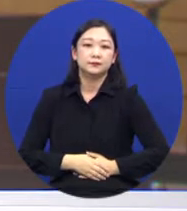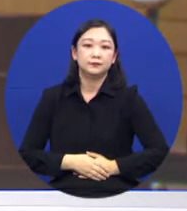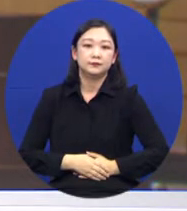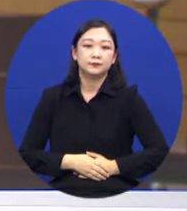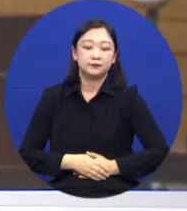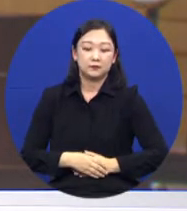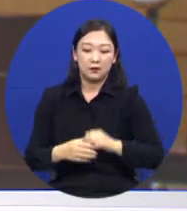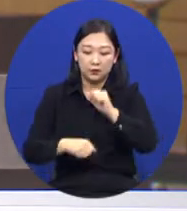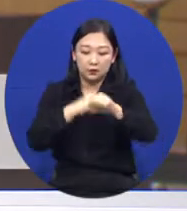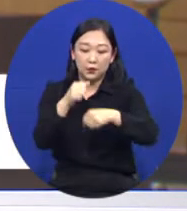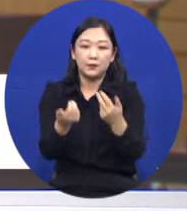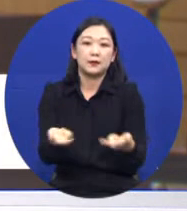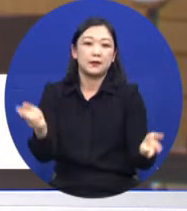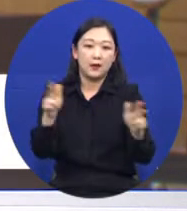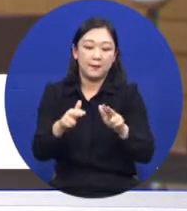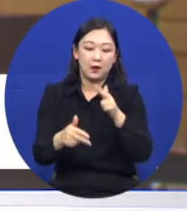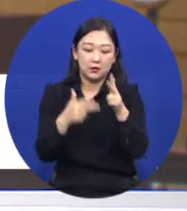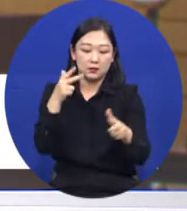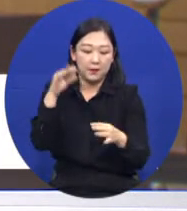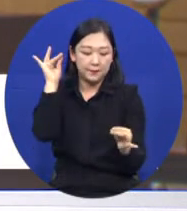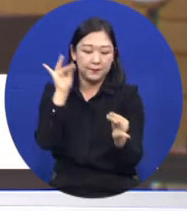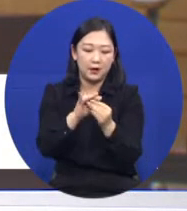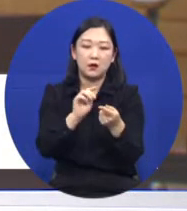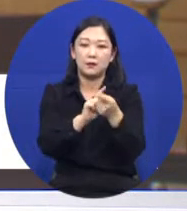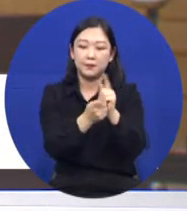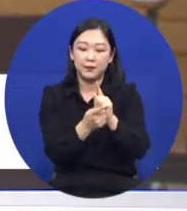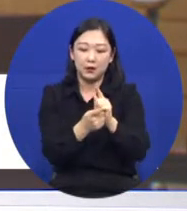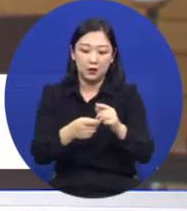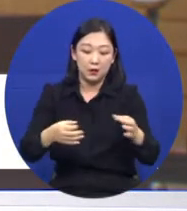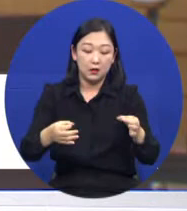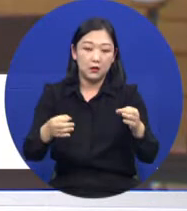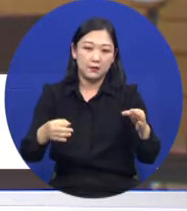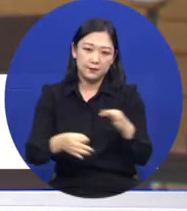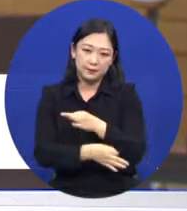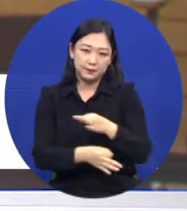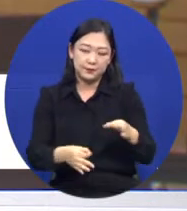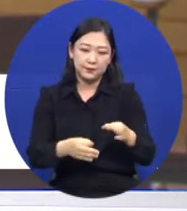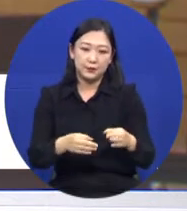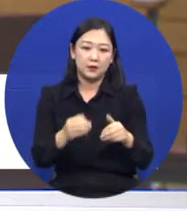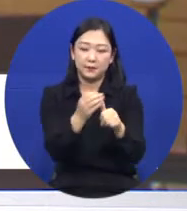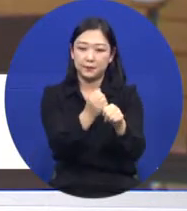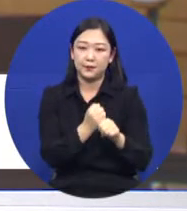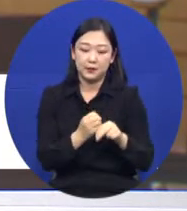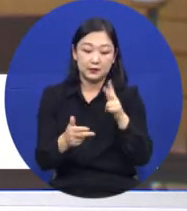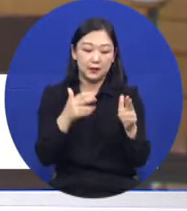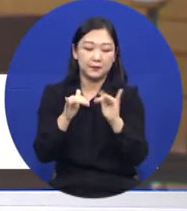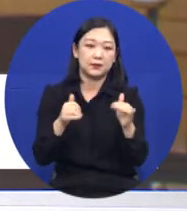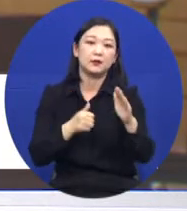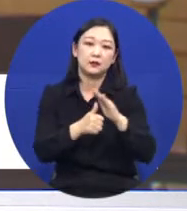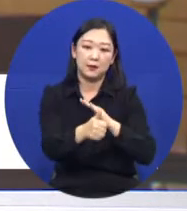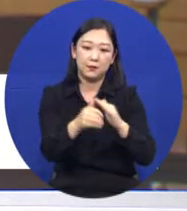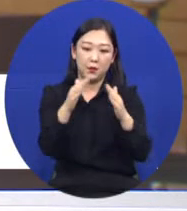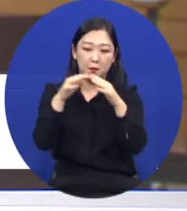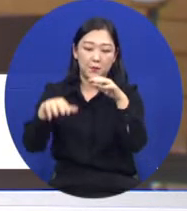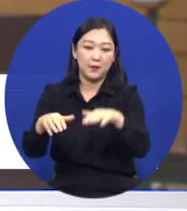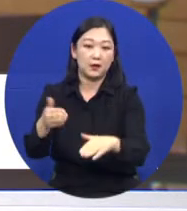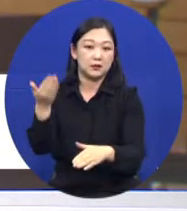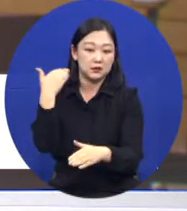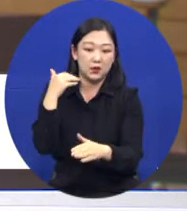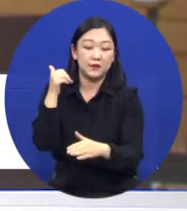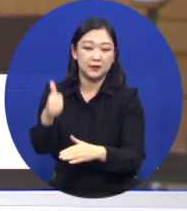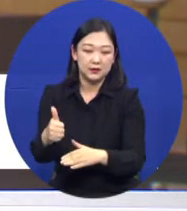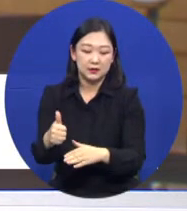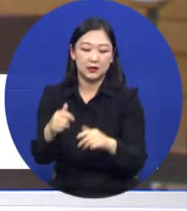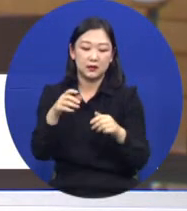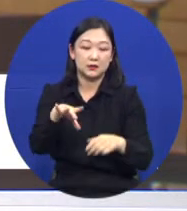제주 동물 테마 파크 사업 찬성 을 대가로 금품을 주고 받은 혐의로 기소된 사업자 대표와 마을 전 2장 등에 대한